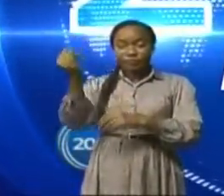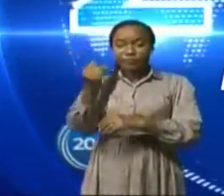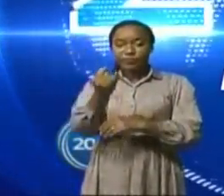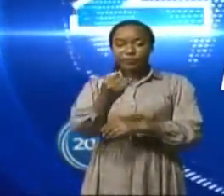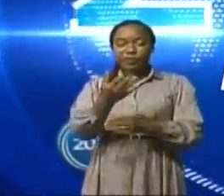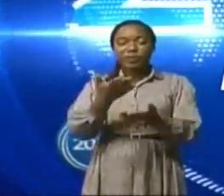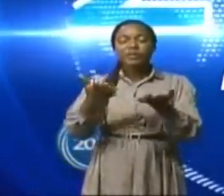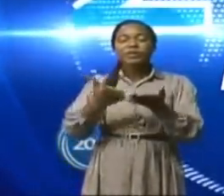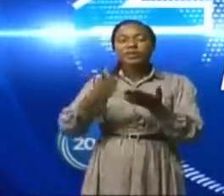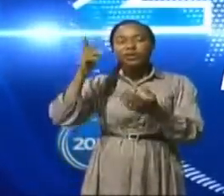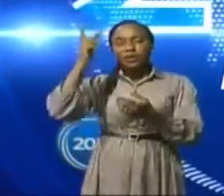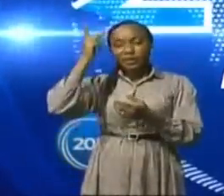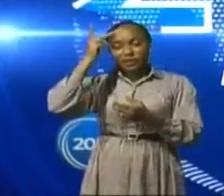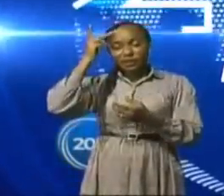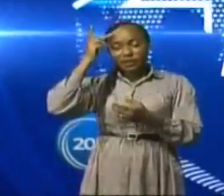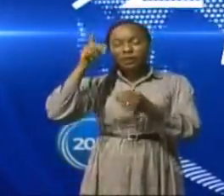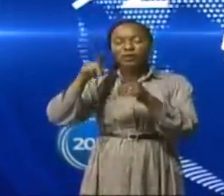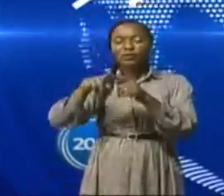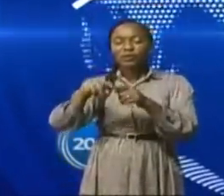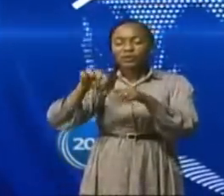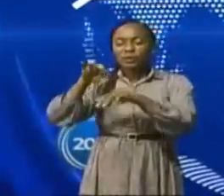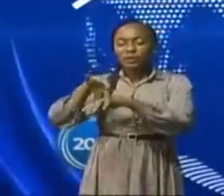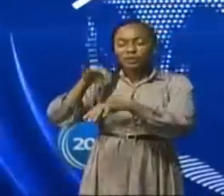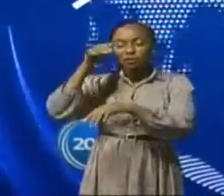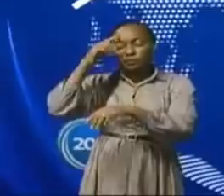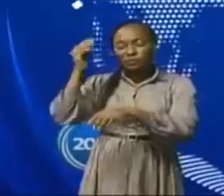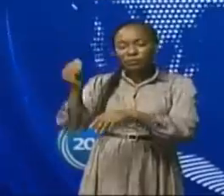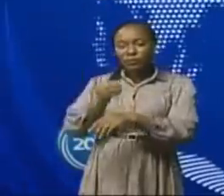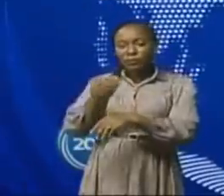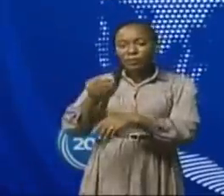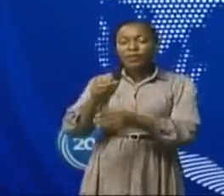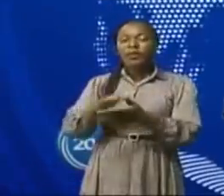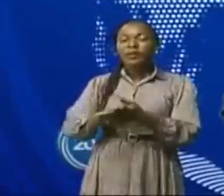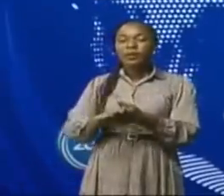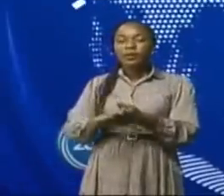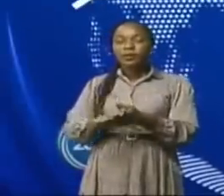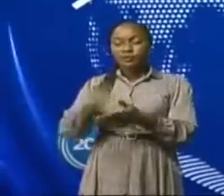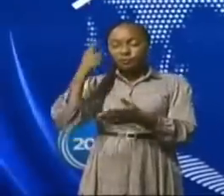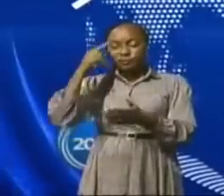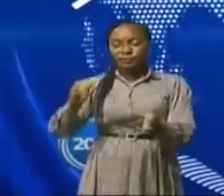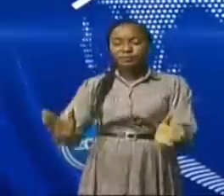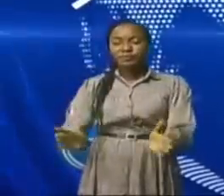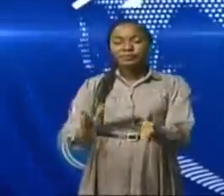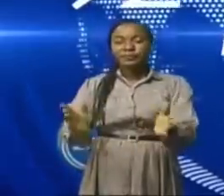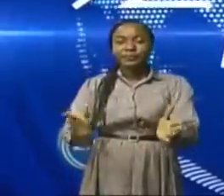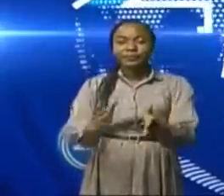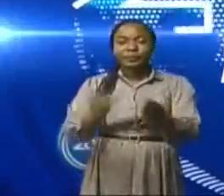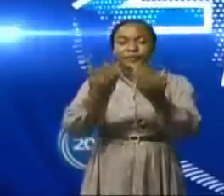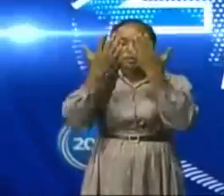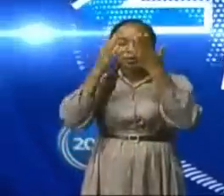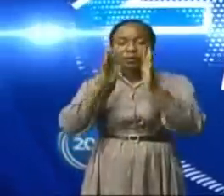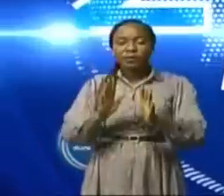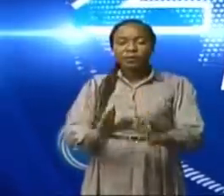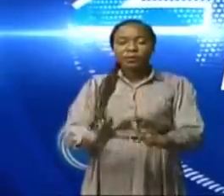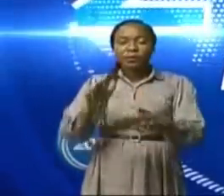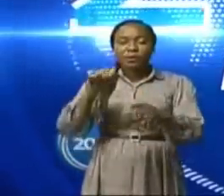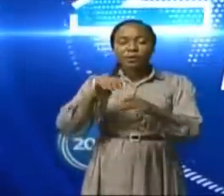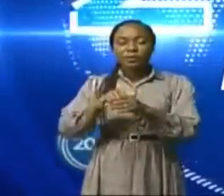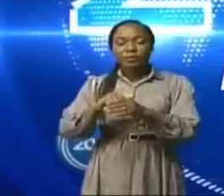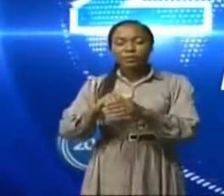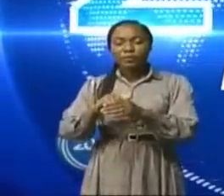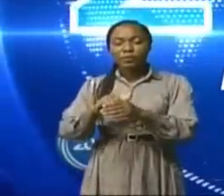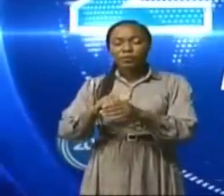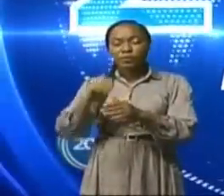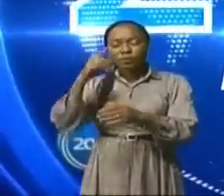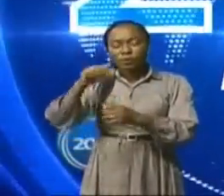à Kinshasa. Une occasion pour le directeur général de l'ISAM de mobiliser tous les étudiants de cette institution à un